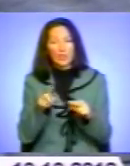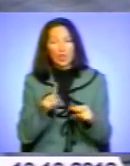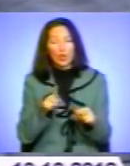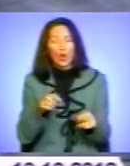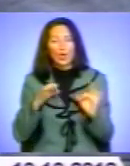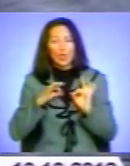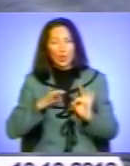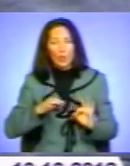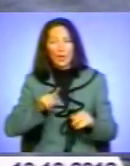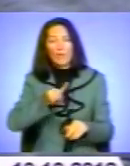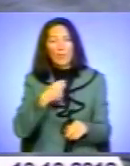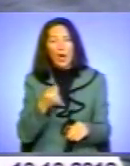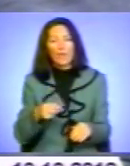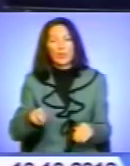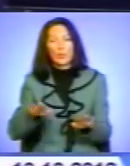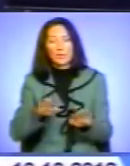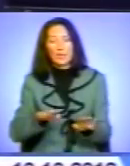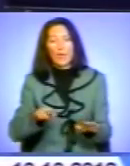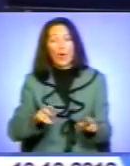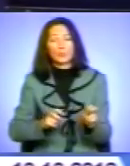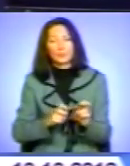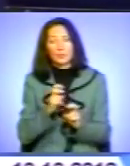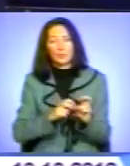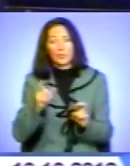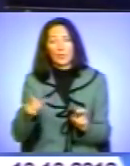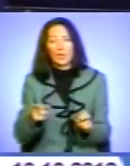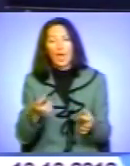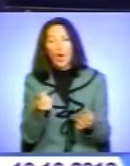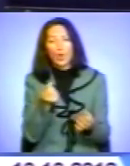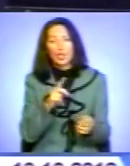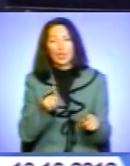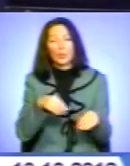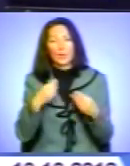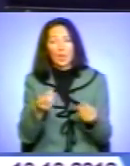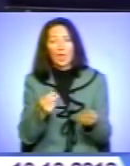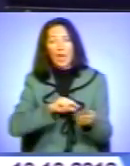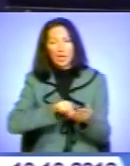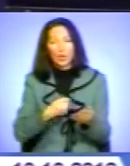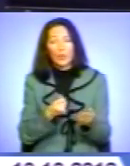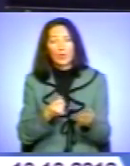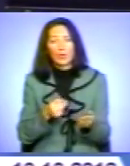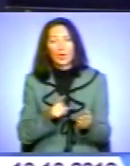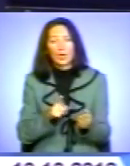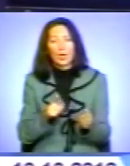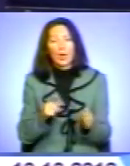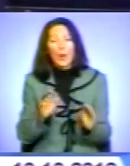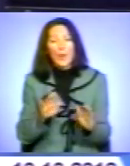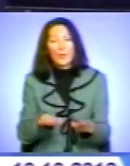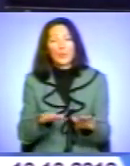чиновник вимагав від місцевого підприємця гроші на видачу довідки щодо містобудівних умов та обмежень для